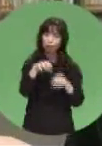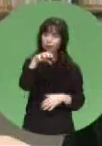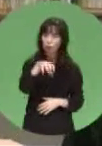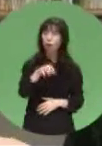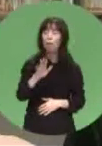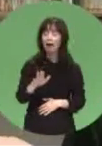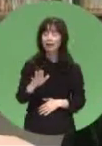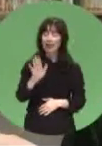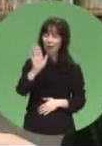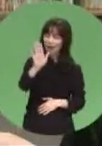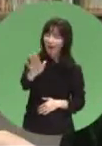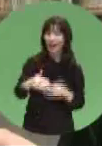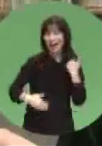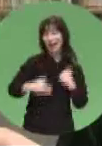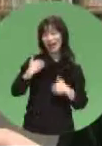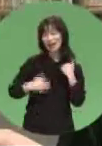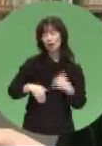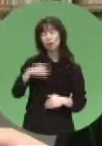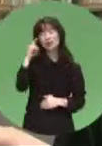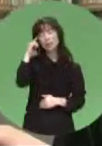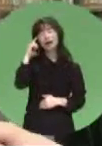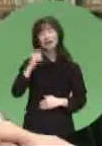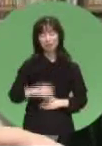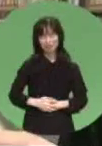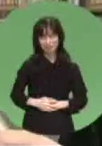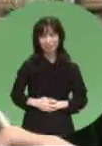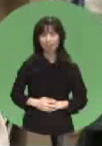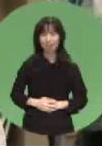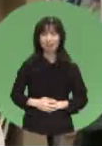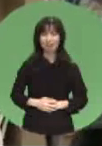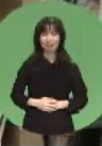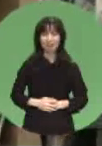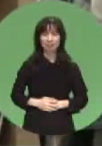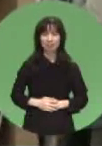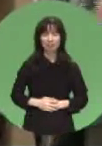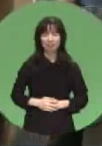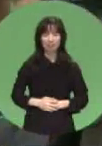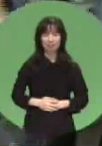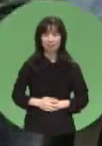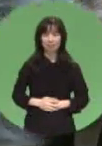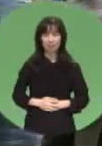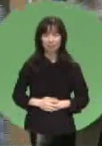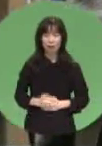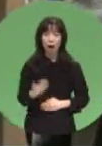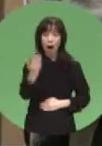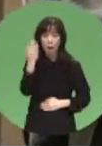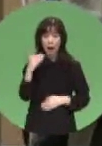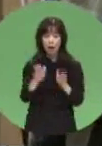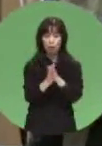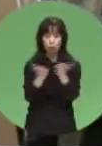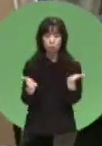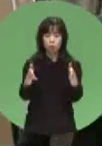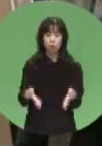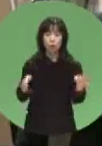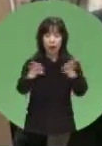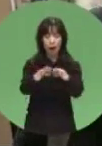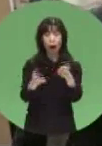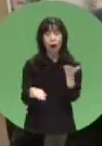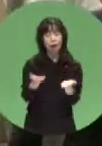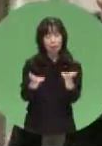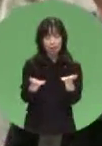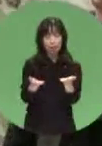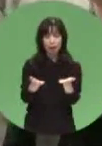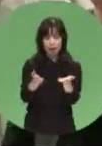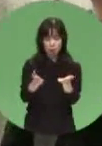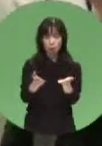これから楽しめそうだなと思って楽しみにしてます。 この前の図書館よりも本が増えていて嬉しか